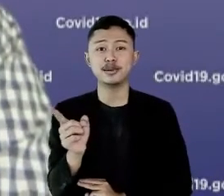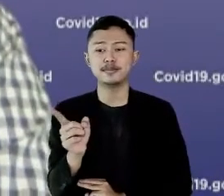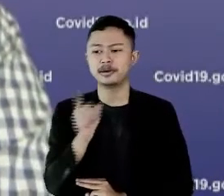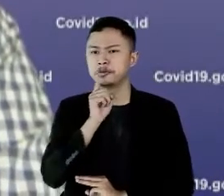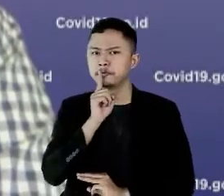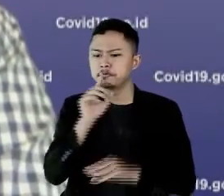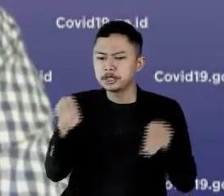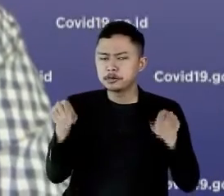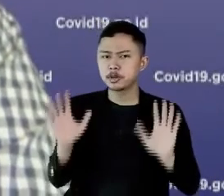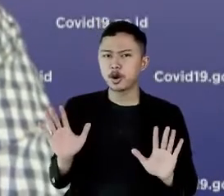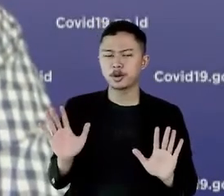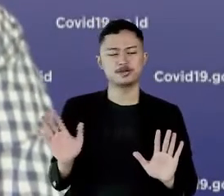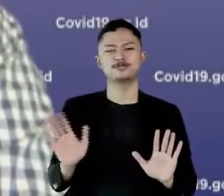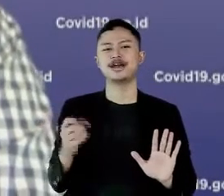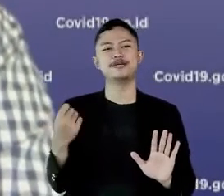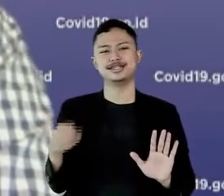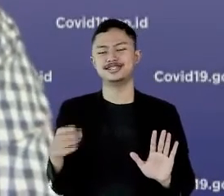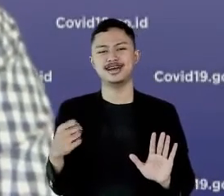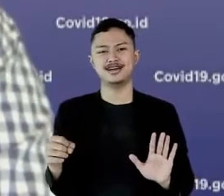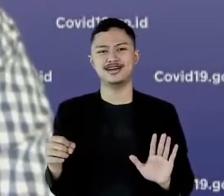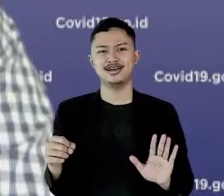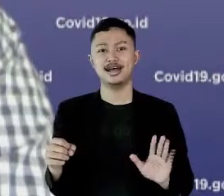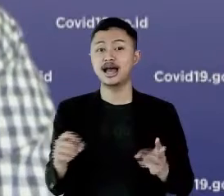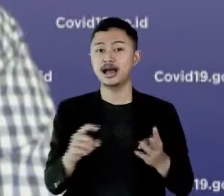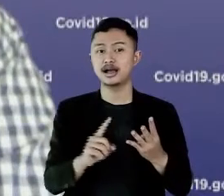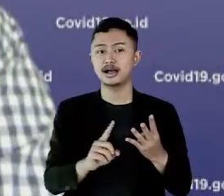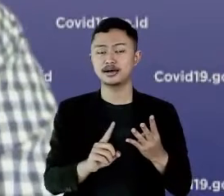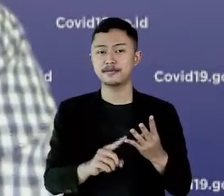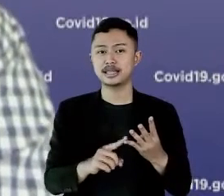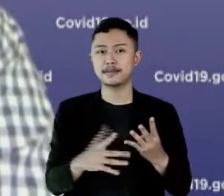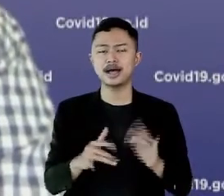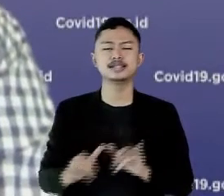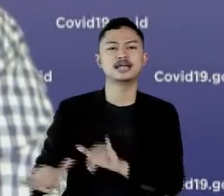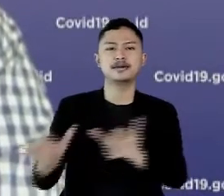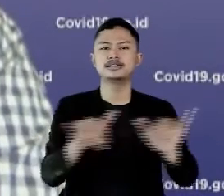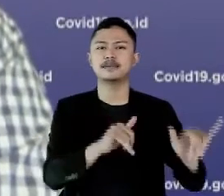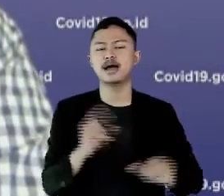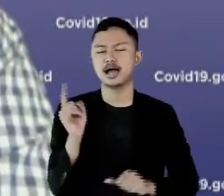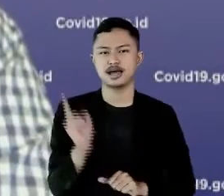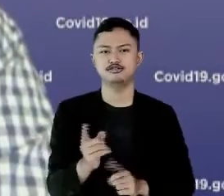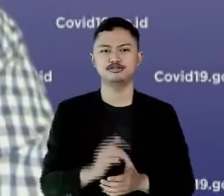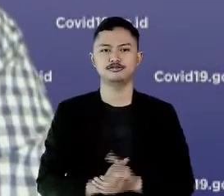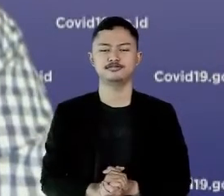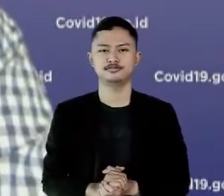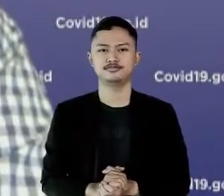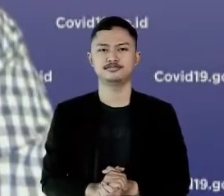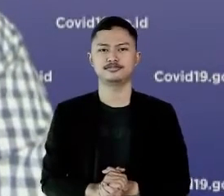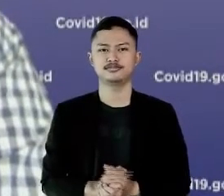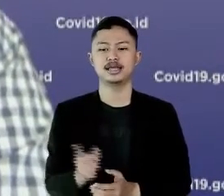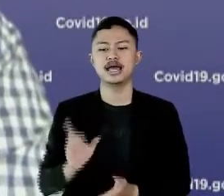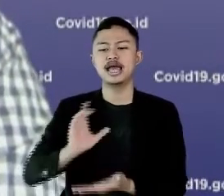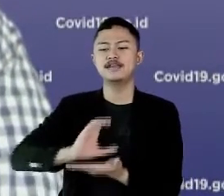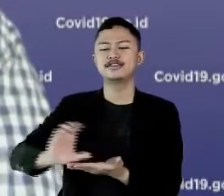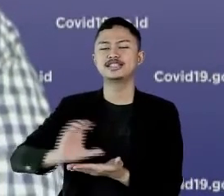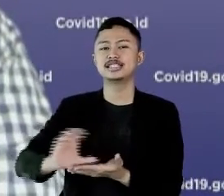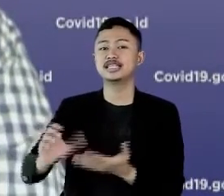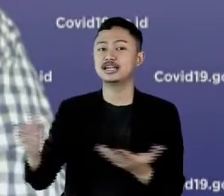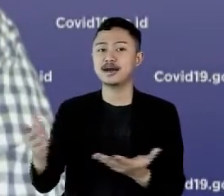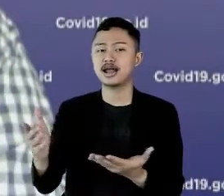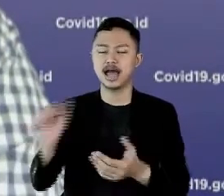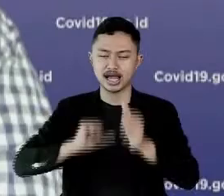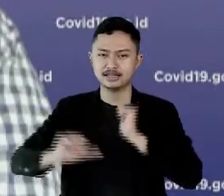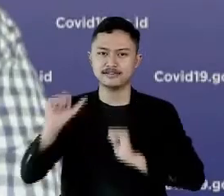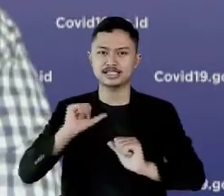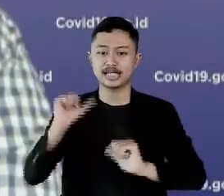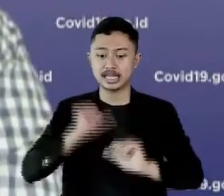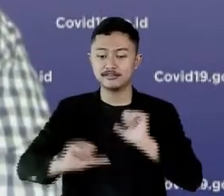apa-apa dan kita tidak melakukannya bersama-sama. Jadi baik, memang kita harus berinvestasi melakukan sesuatu dan sesuatu itu